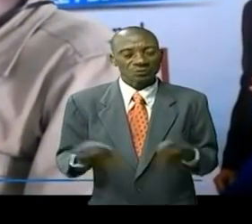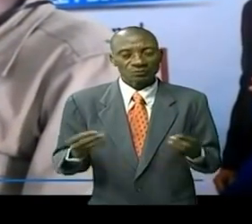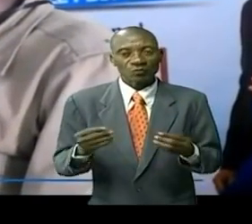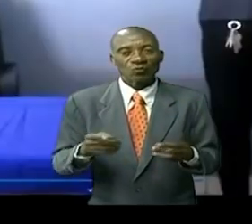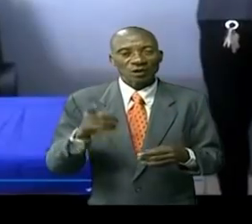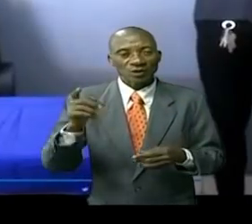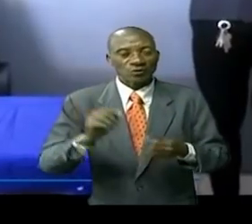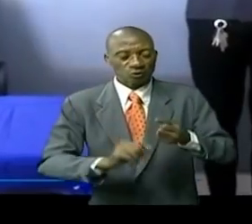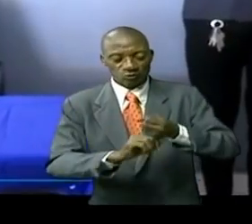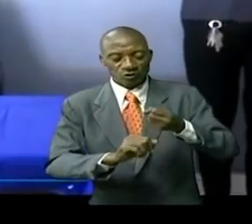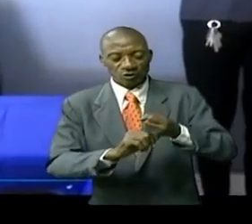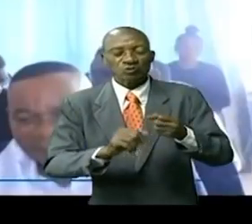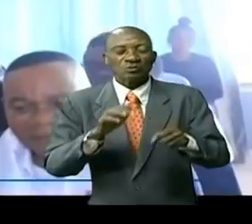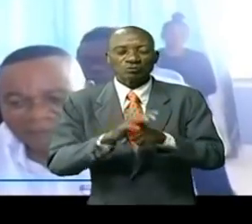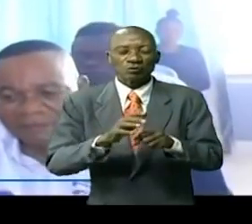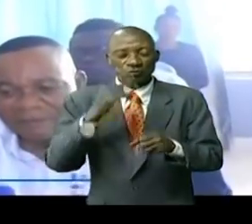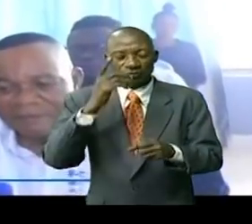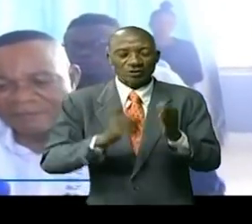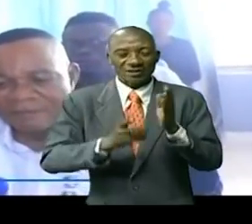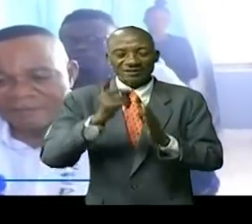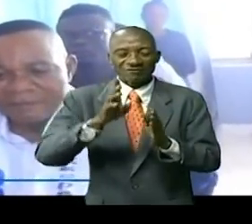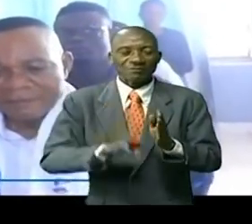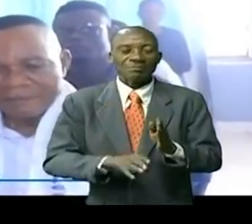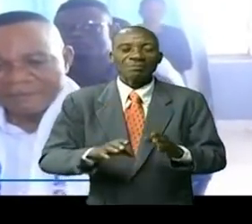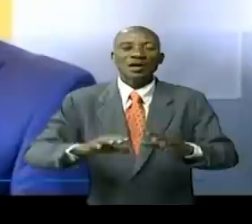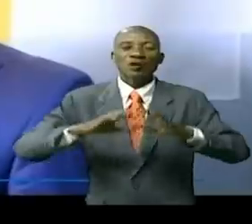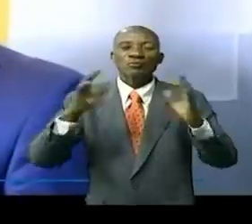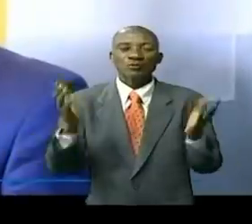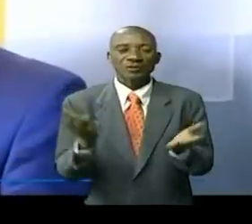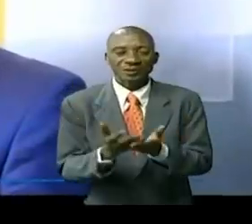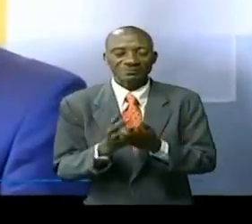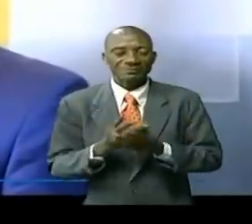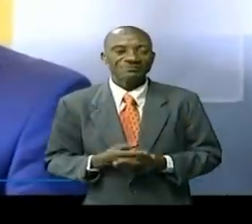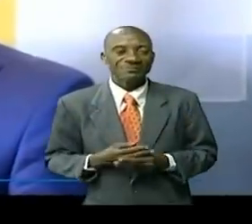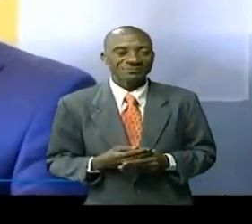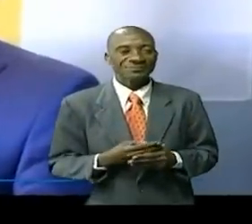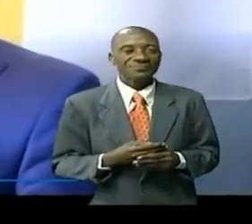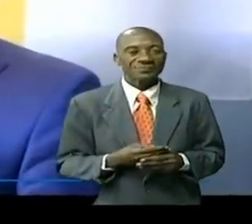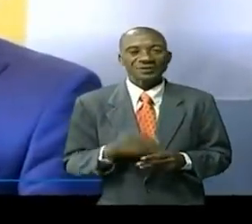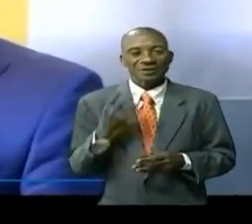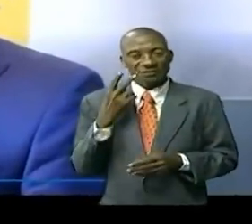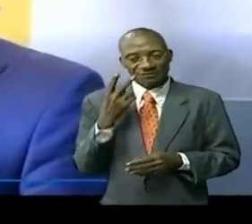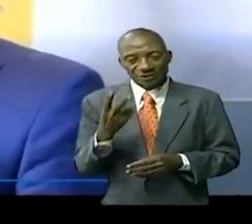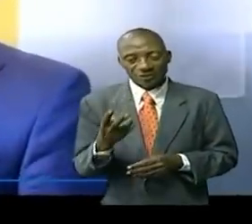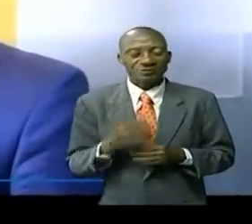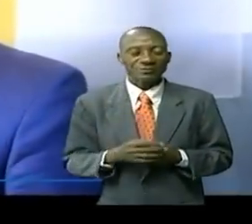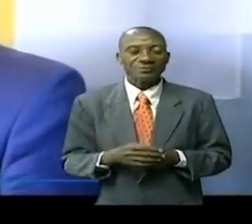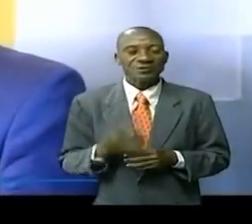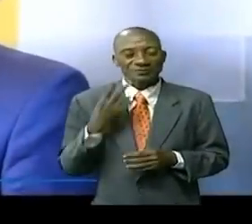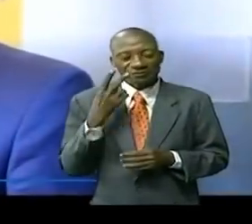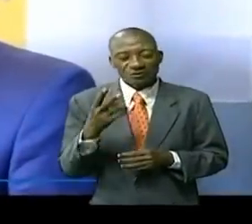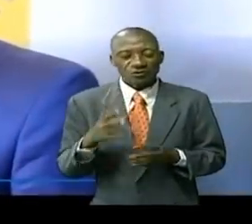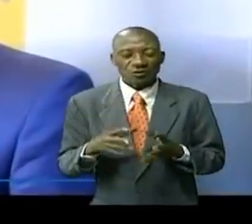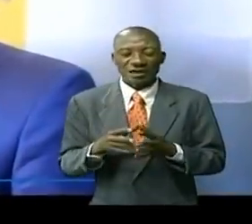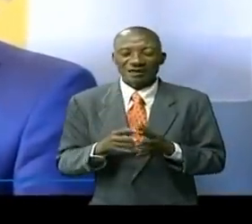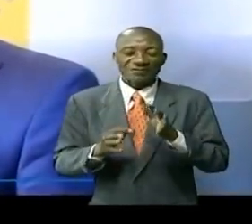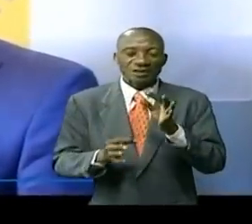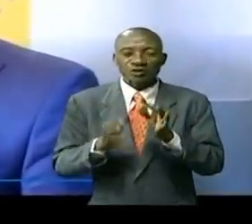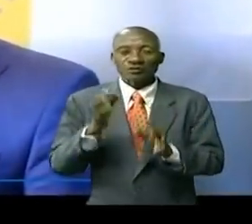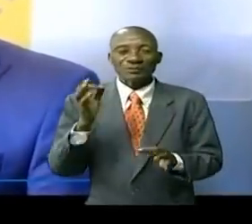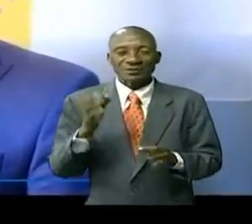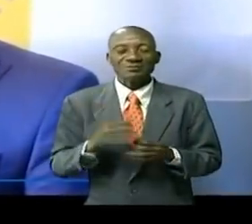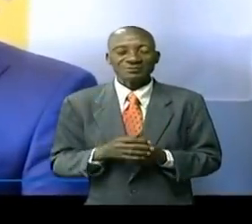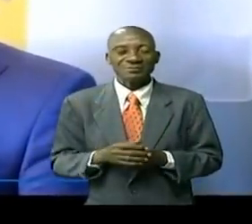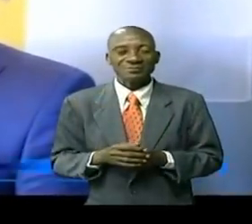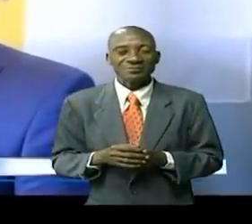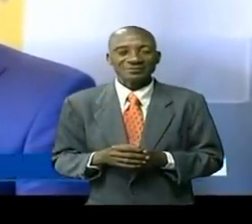le développement communautaire. Vraiment c'est une joie entraînée par des surprises. J'ai des diplômes et je savais